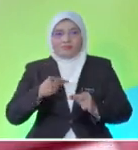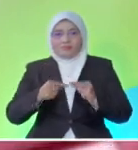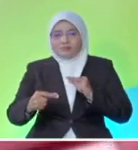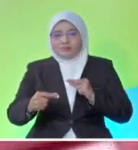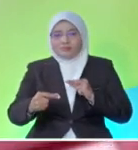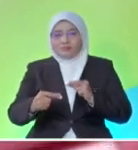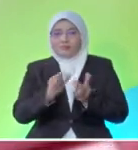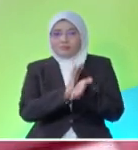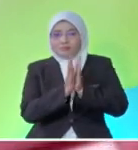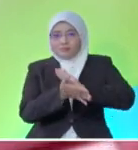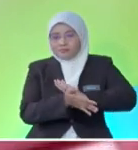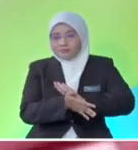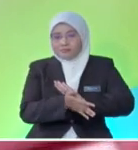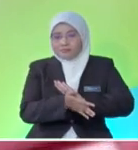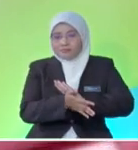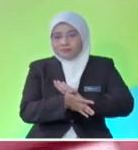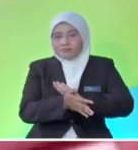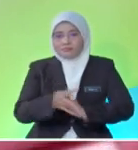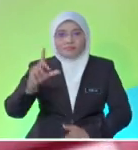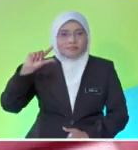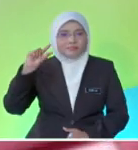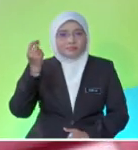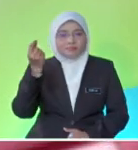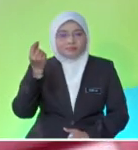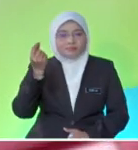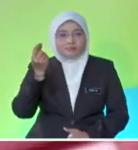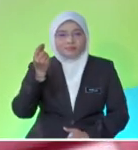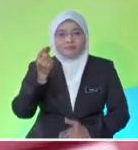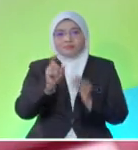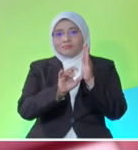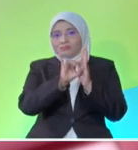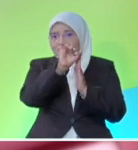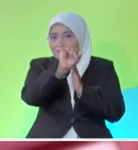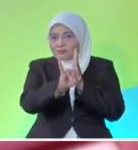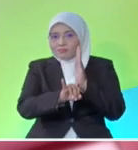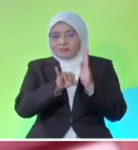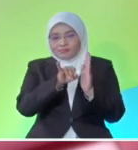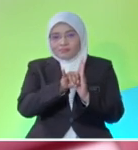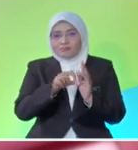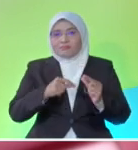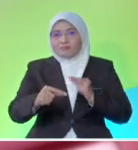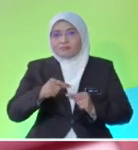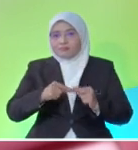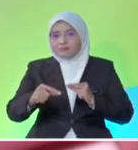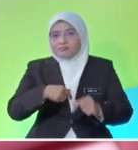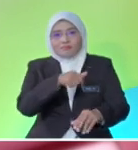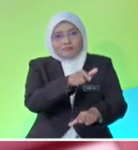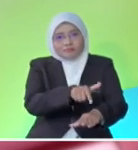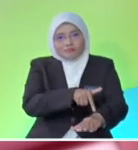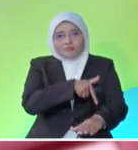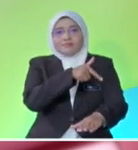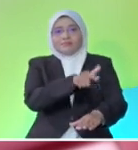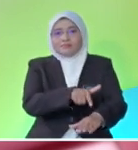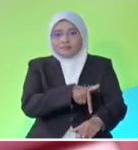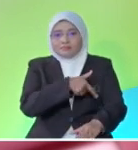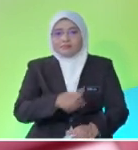Maka jarum jam pun akan bergerak berlahan-lahan juga. Jadi kita perlu tahu adanya jarum saat, jarum